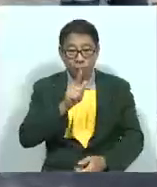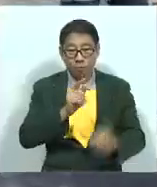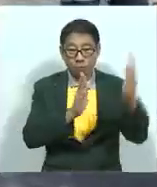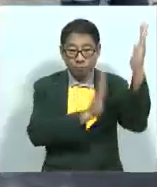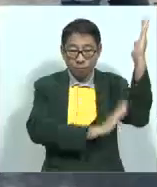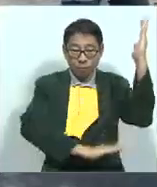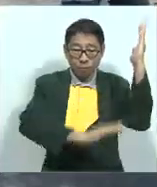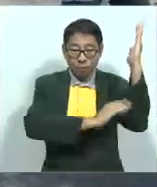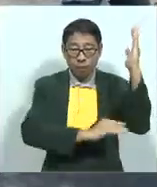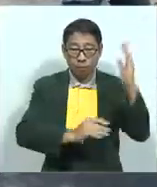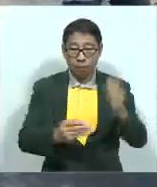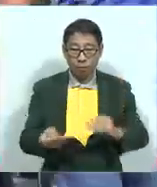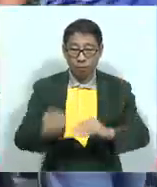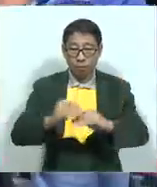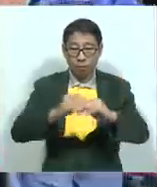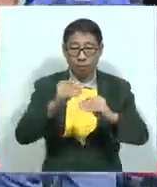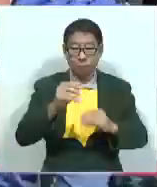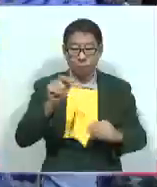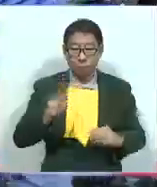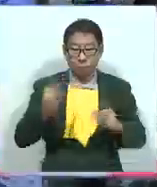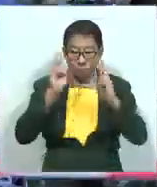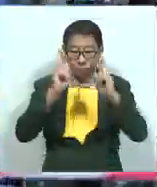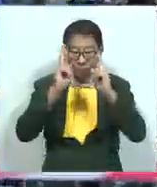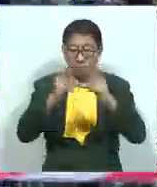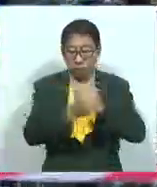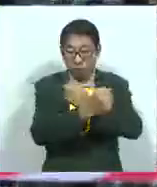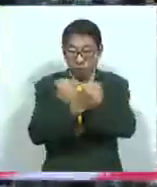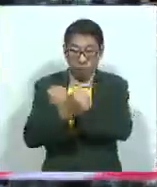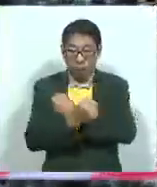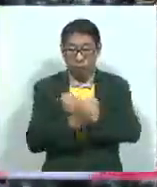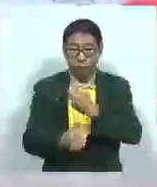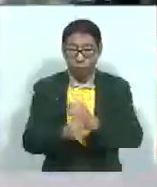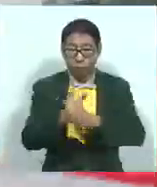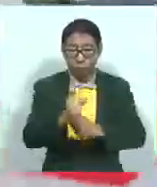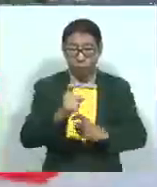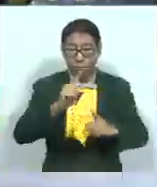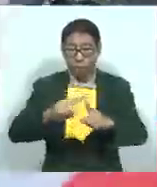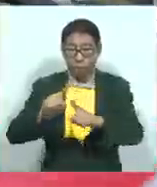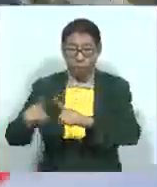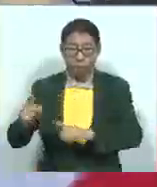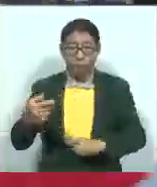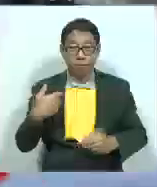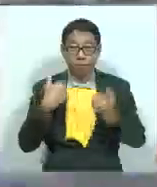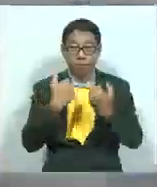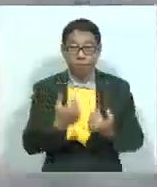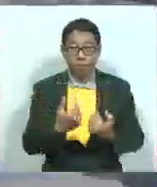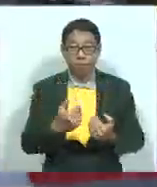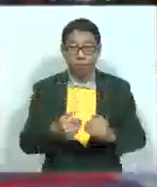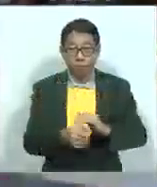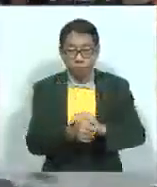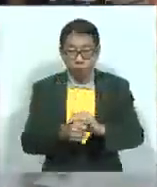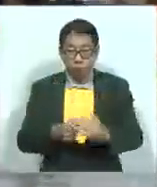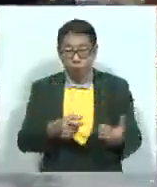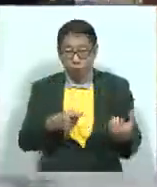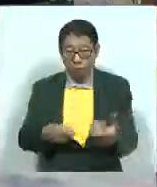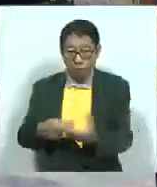คใต้เพิ่มความเข้มข้นมาตรการเฝ้าระวังและป้องกันการก่อเหตุรุนแรงในพื้นที่รับผิดชอบหลังเกิดเหตุลอบยิงอา